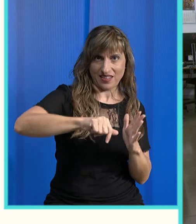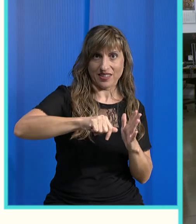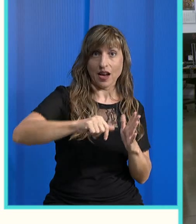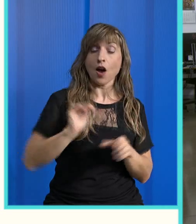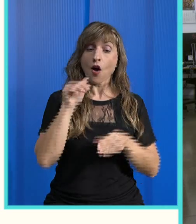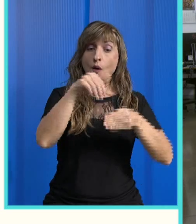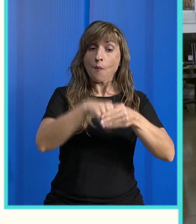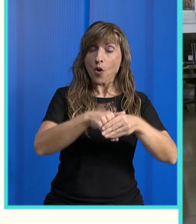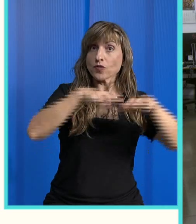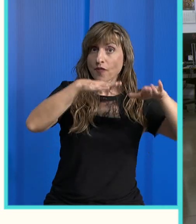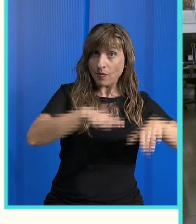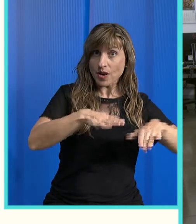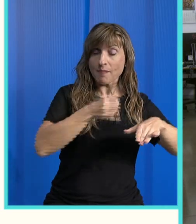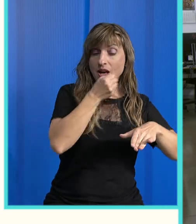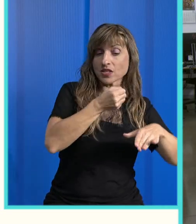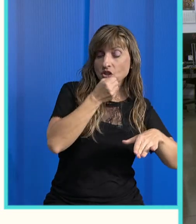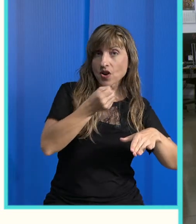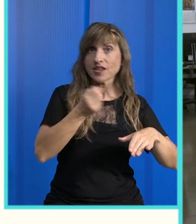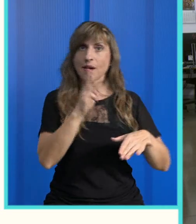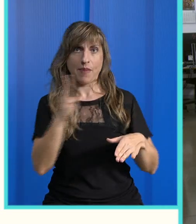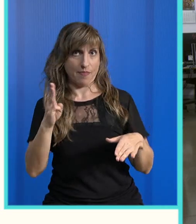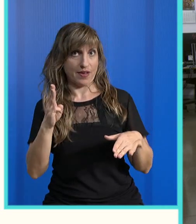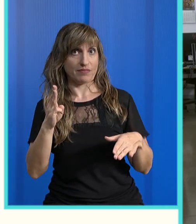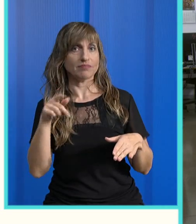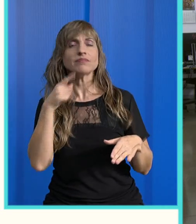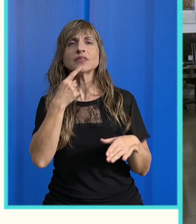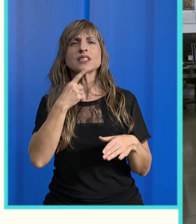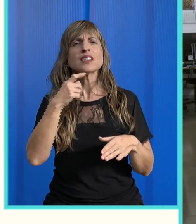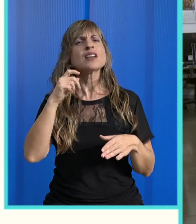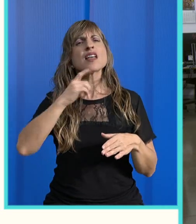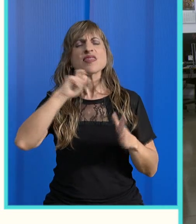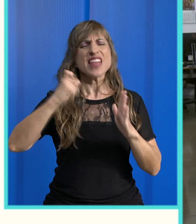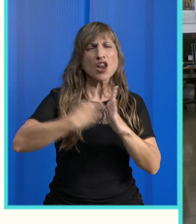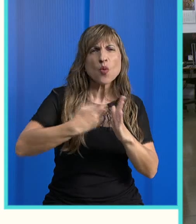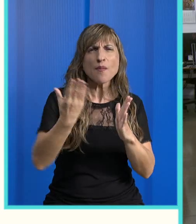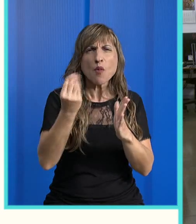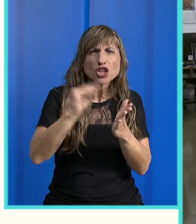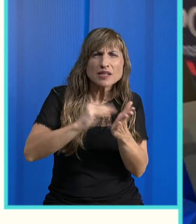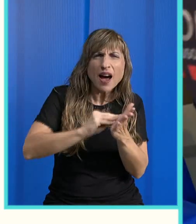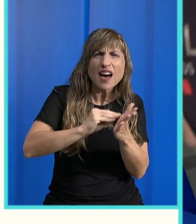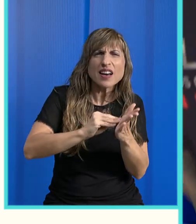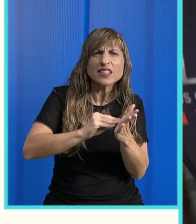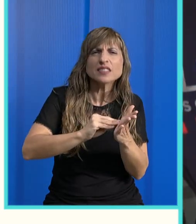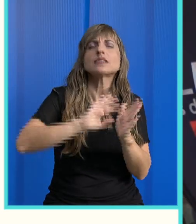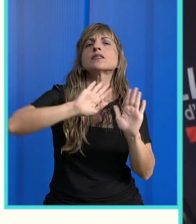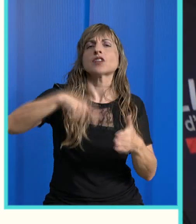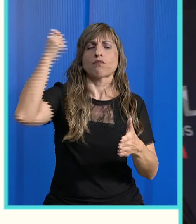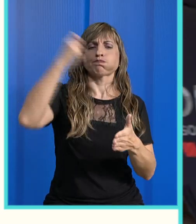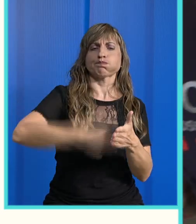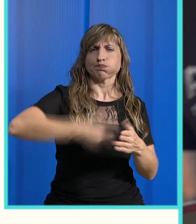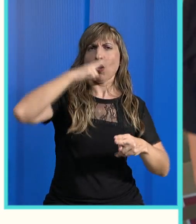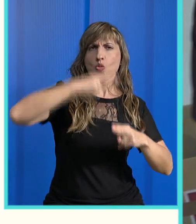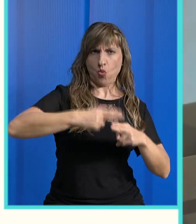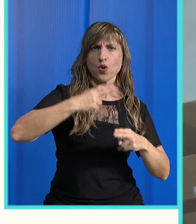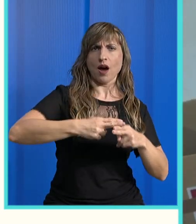favorables del PSOE i del PP que cobren la porta a endurir les penes als delinqüents multireincidents. La iniciativa planteja canvis